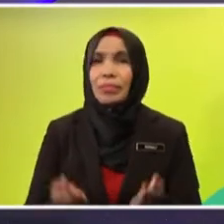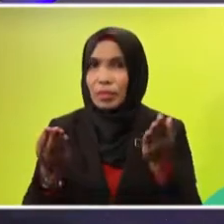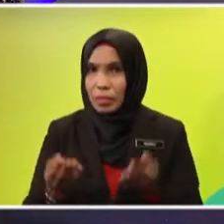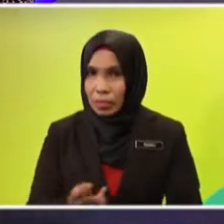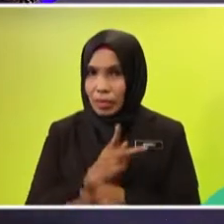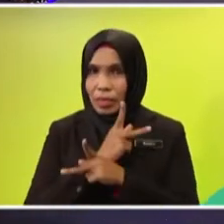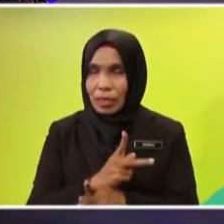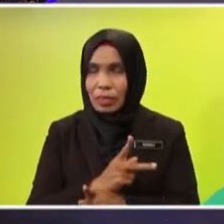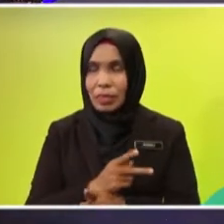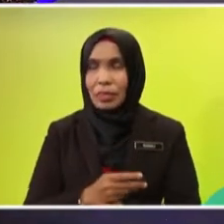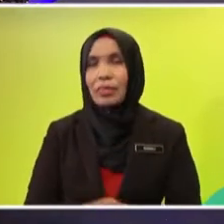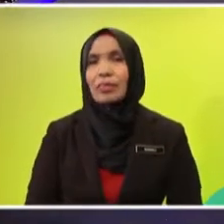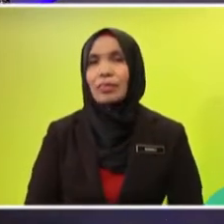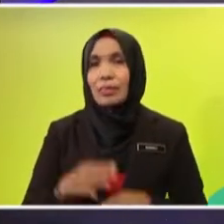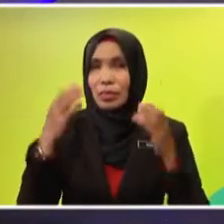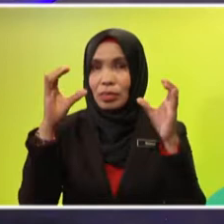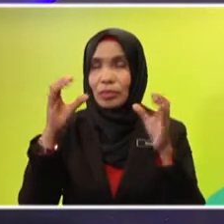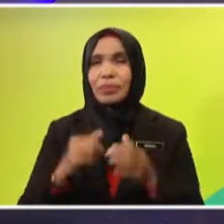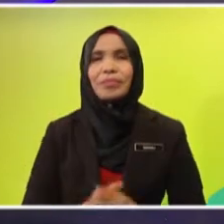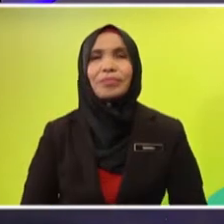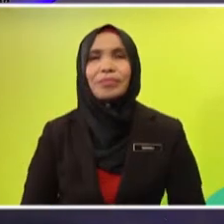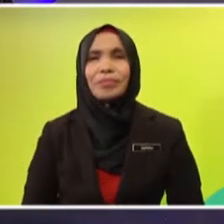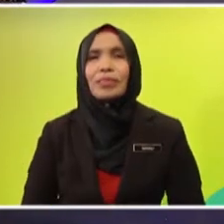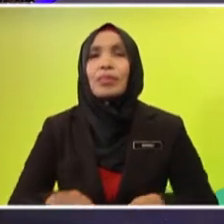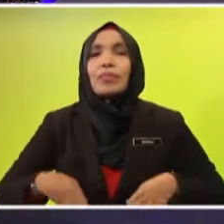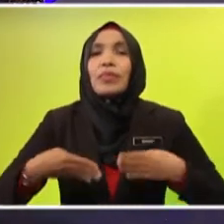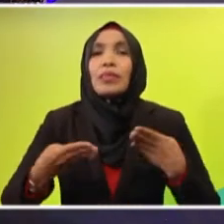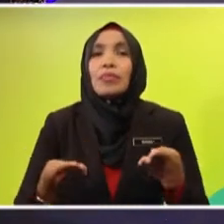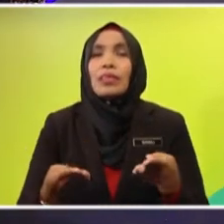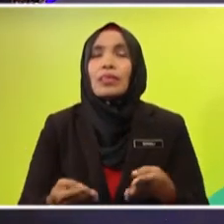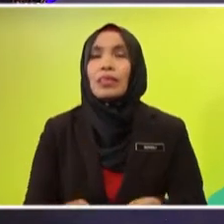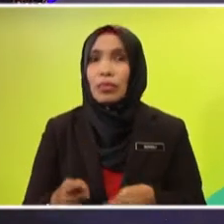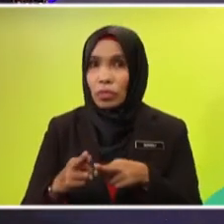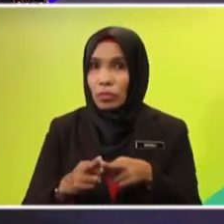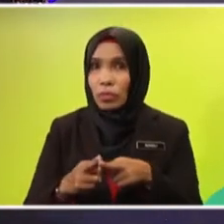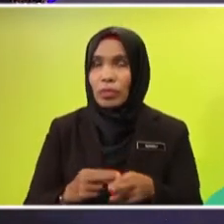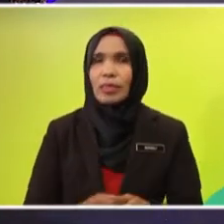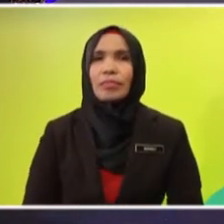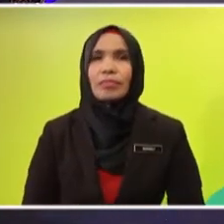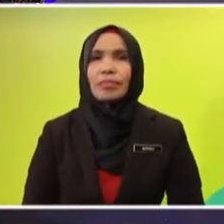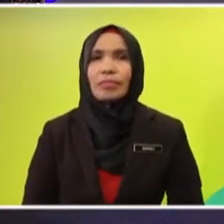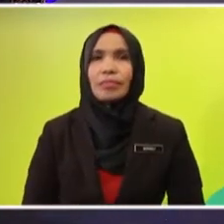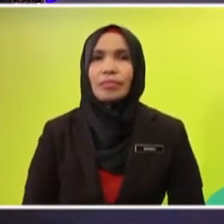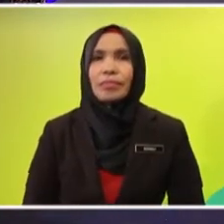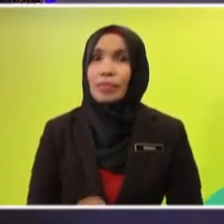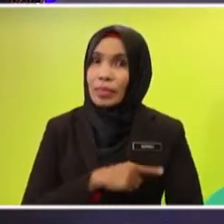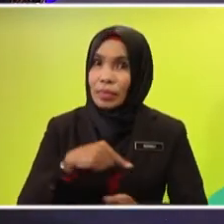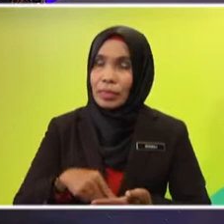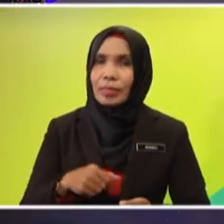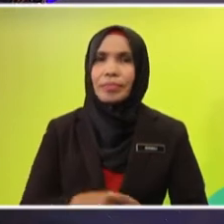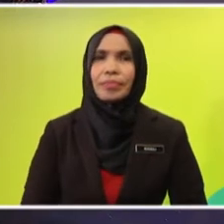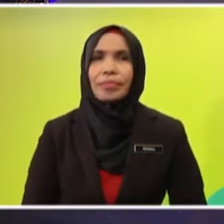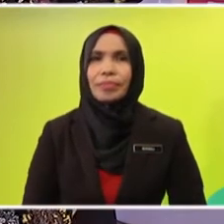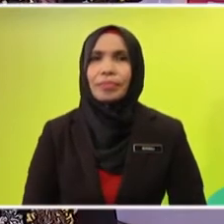kasih atas penjelasan untuk hari ini bagaimana dengan rumusan sepanjang 30 menit besar incidence of Oke